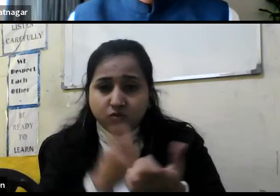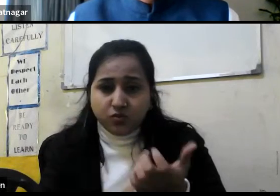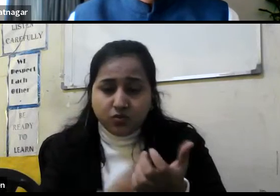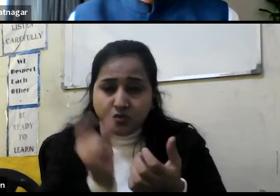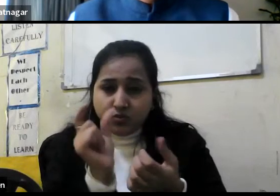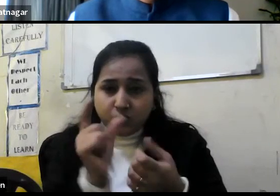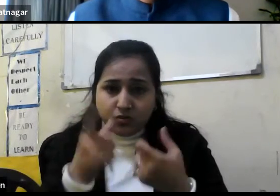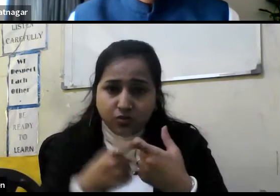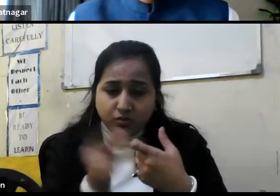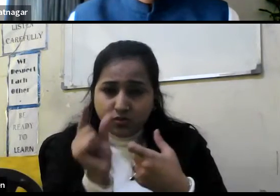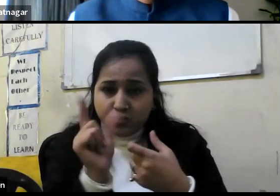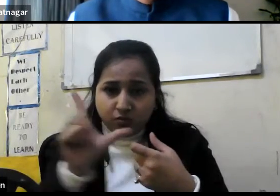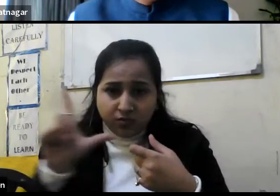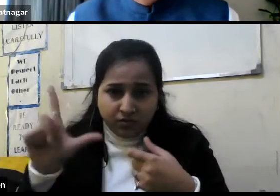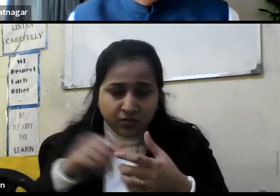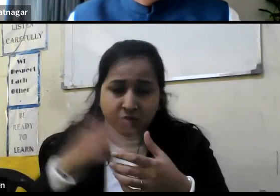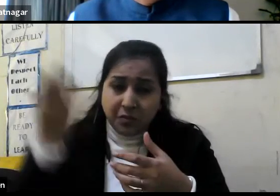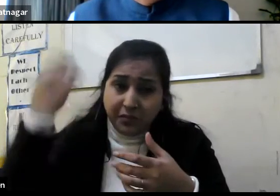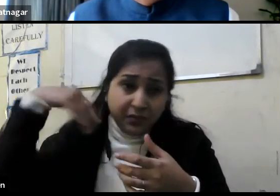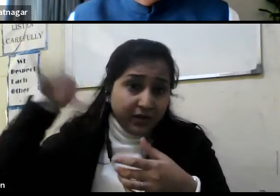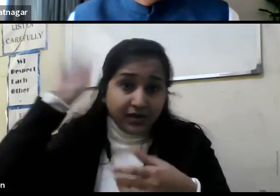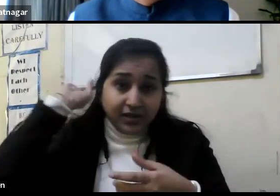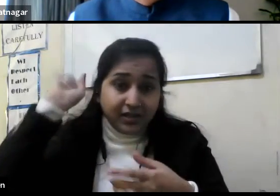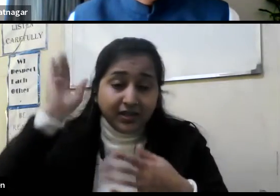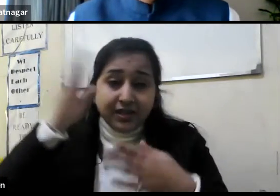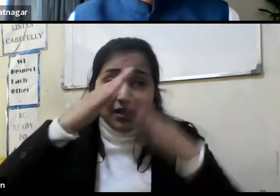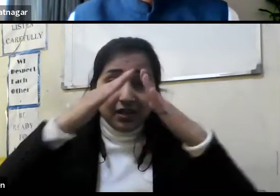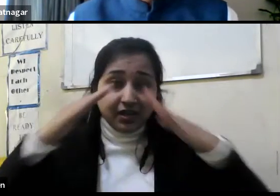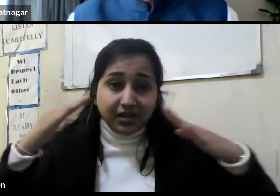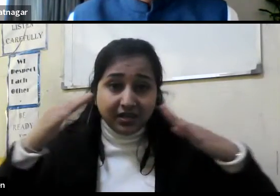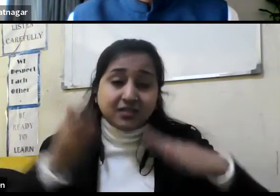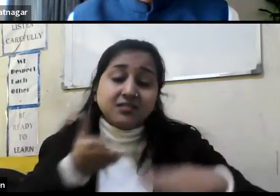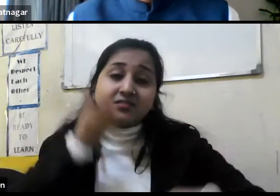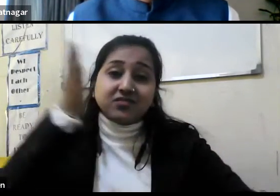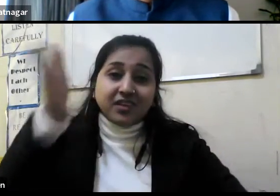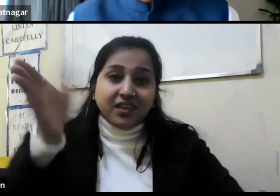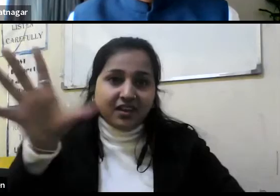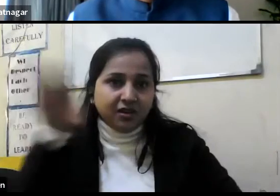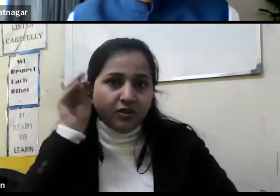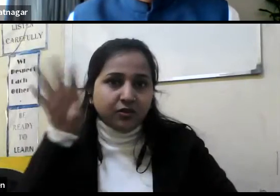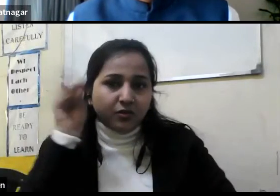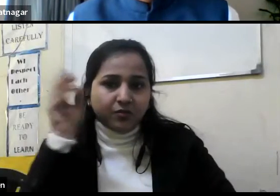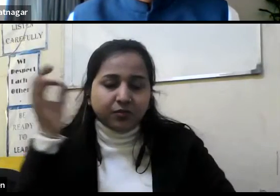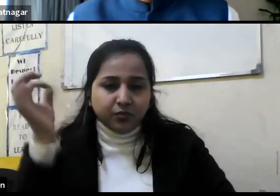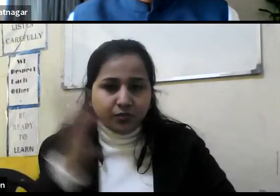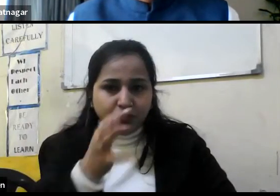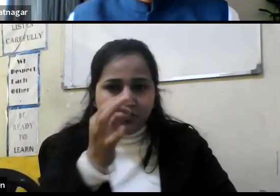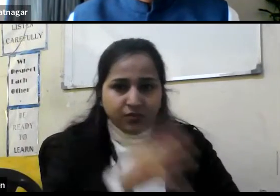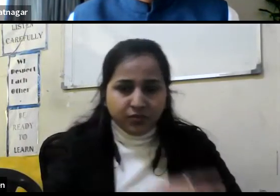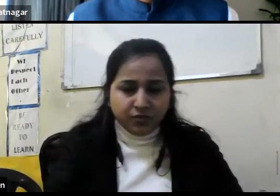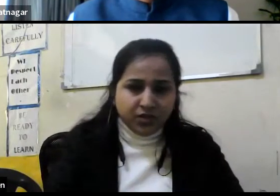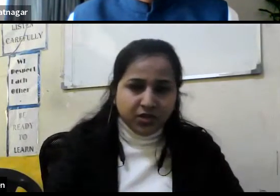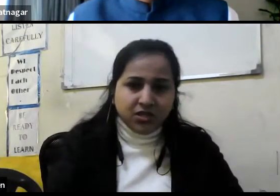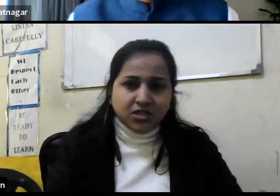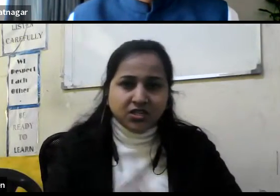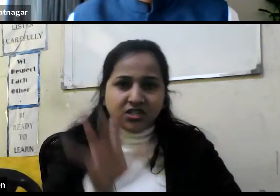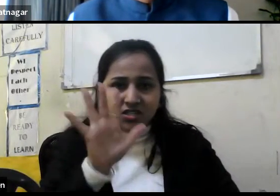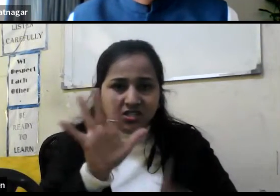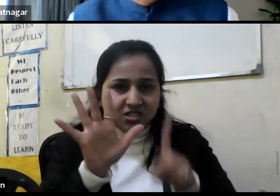गुरुकुल जैसे पुराने जमाने में होता था, गुरु जी के घर जाइए और सीखें नई चीजें। तो हफ्ते 6-6 दिन का कोर्स